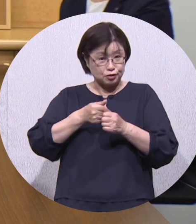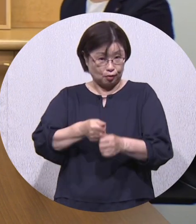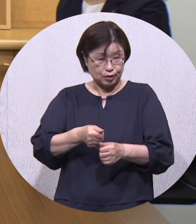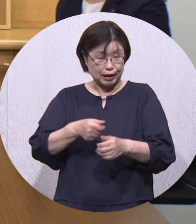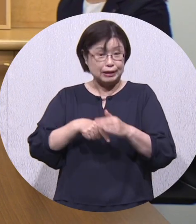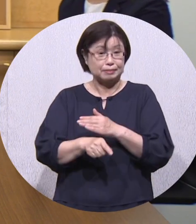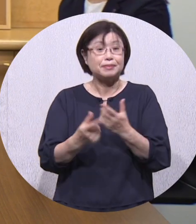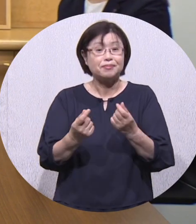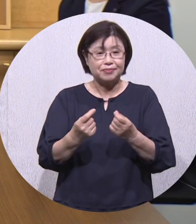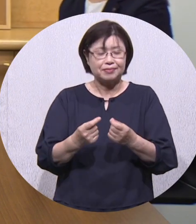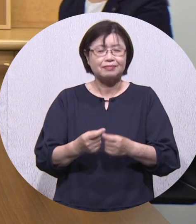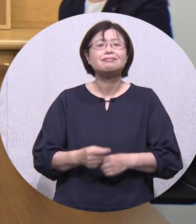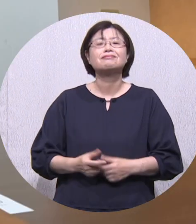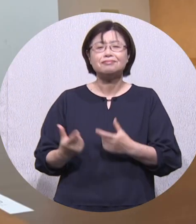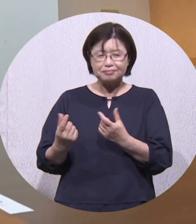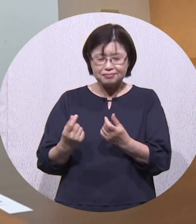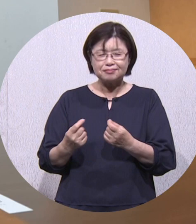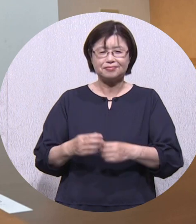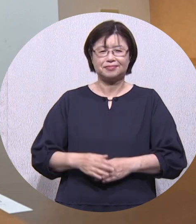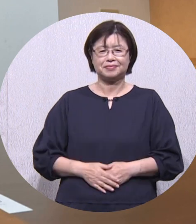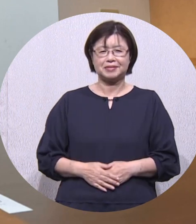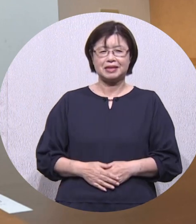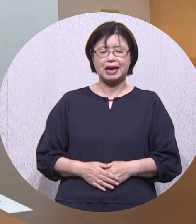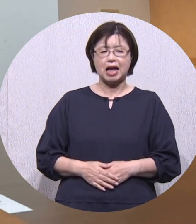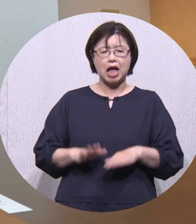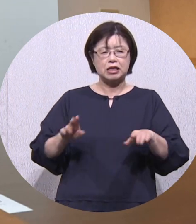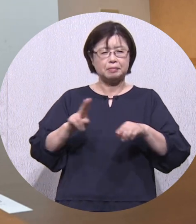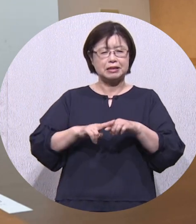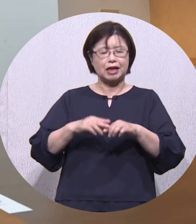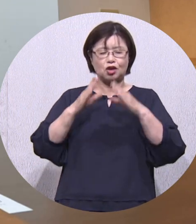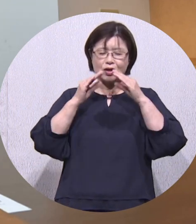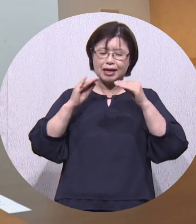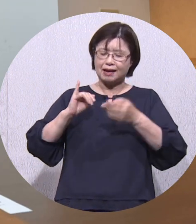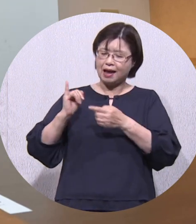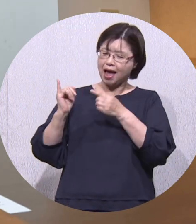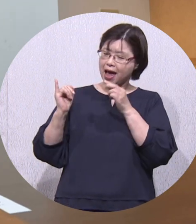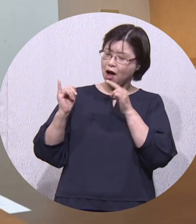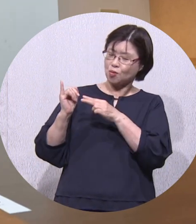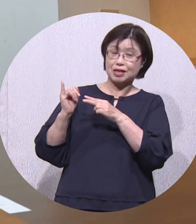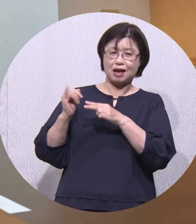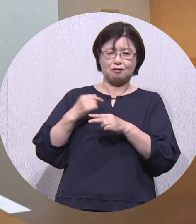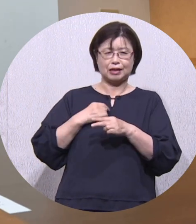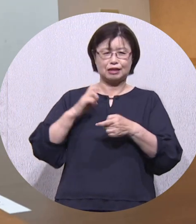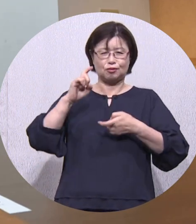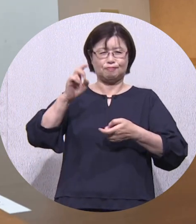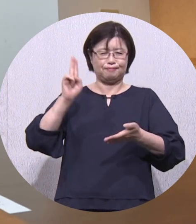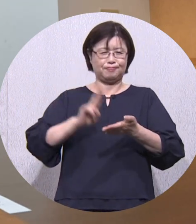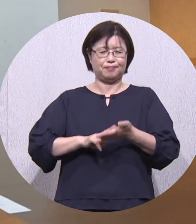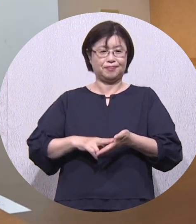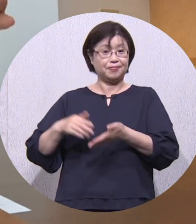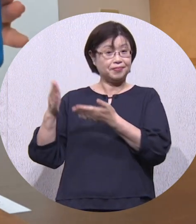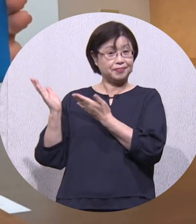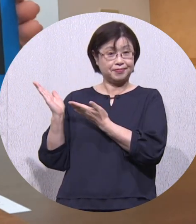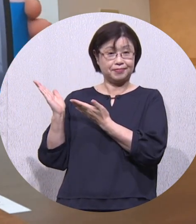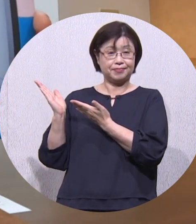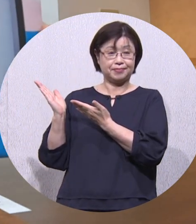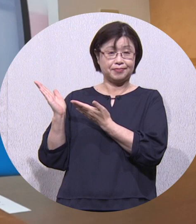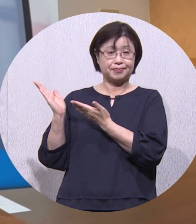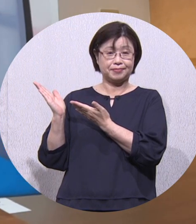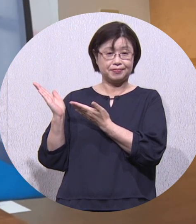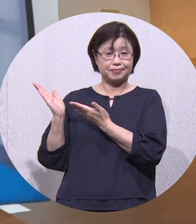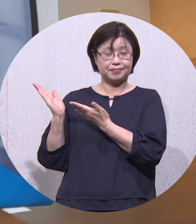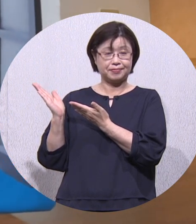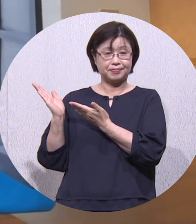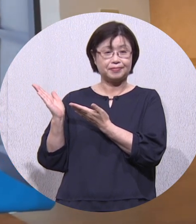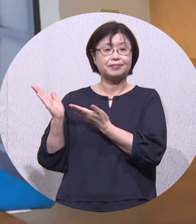ですね。 はい、そうですね。 はい、それでは今井さんのその素敵な笑顔を受け、今回のまどかの一言はこちらにいたしますよ。相談員の